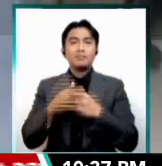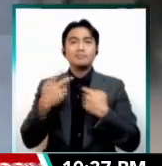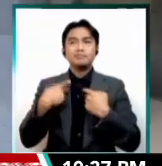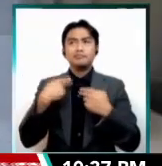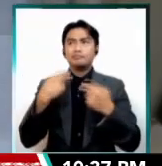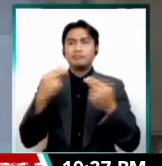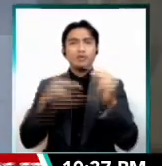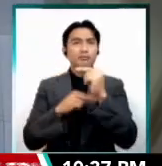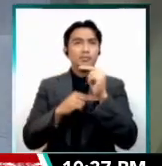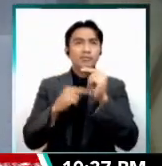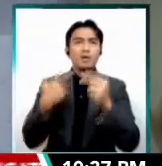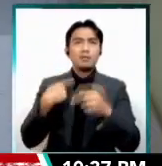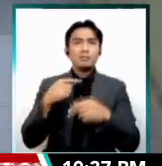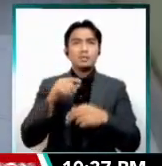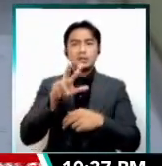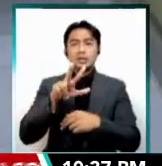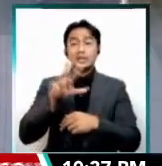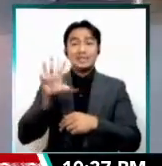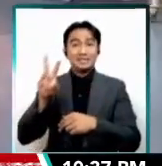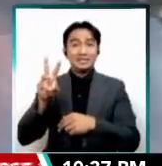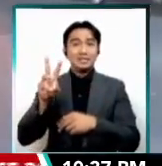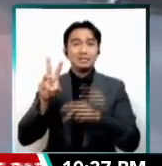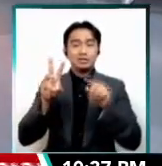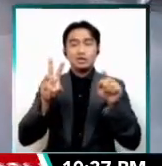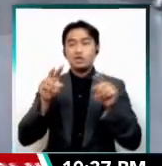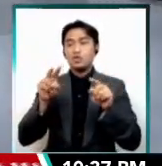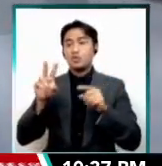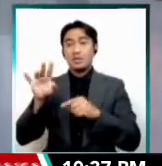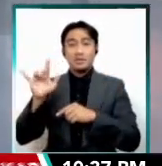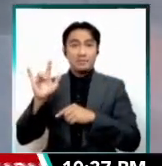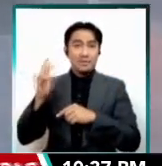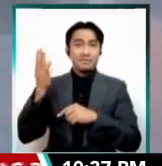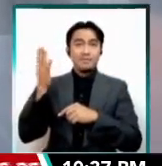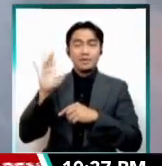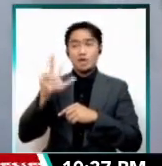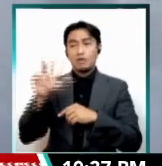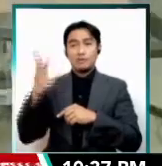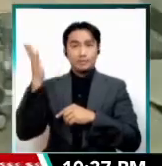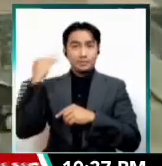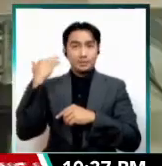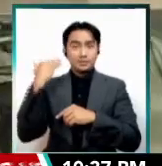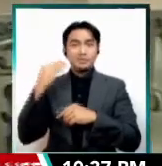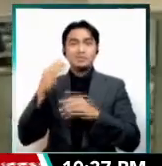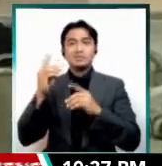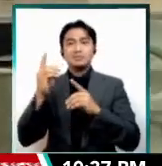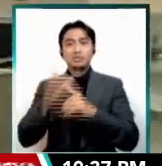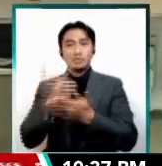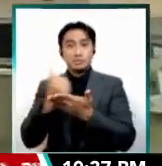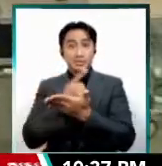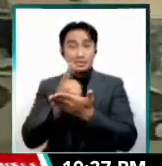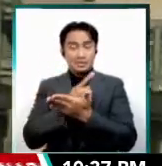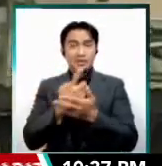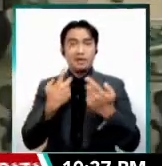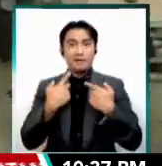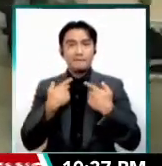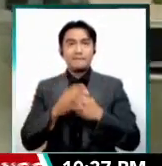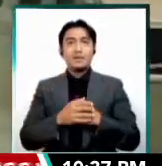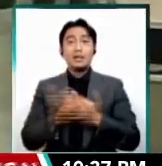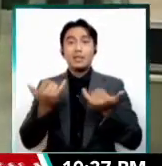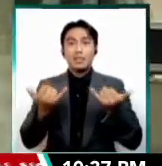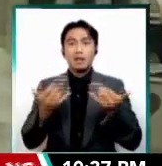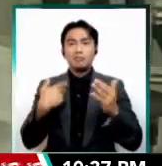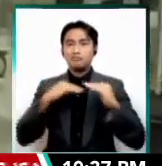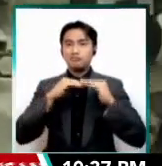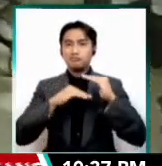26 to 35% na pagbaba na naitala noong mga nakalipas na linggo. Mas maliit din ang ibinaba ng new cases sa Metro